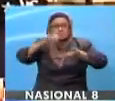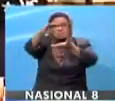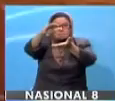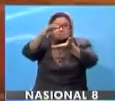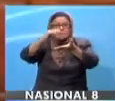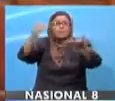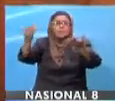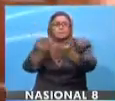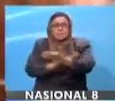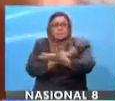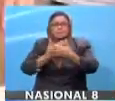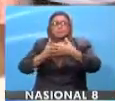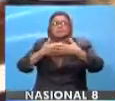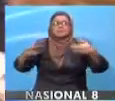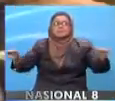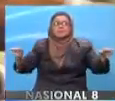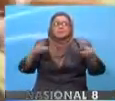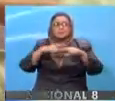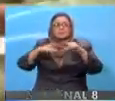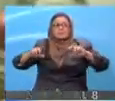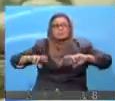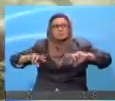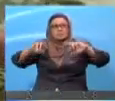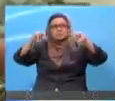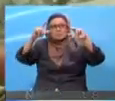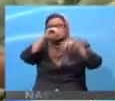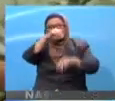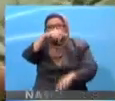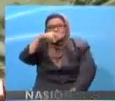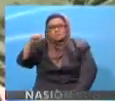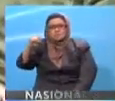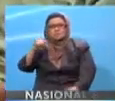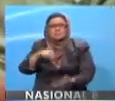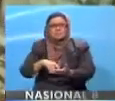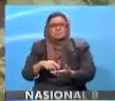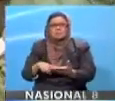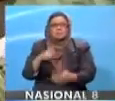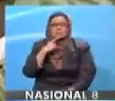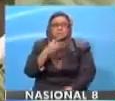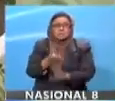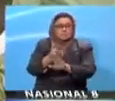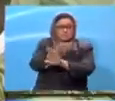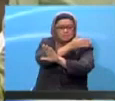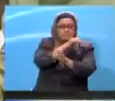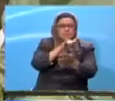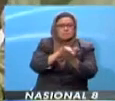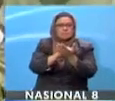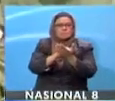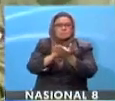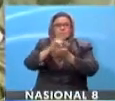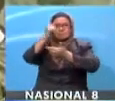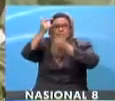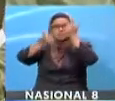penguasaan. Terdahulu, Datuk Jamsyah bersama Ketua Jabatan Seluruh Negeri membuat kunjungan mesra